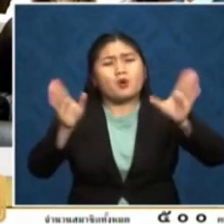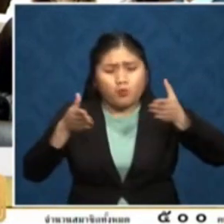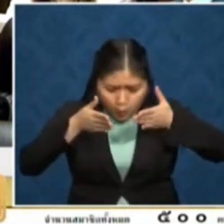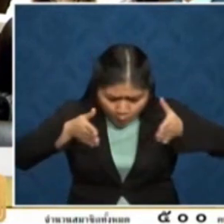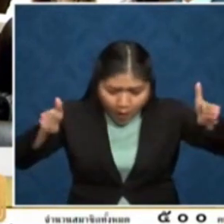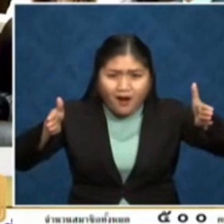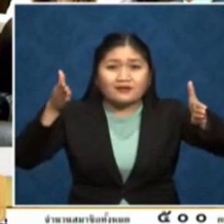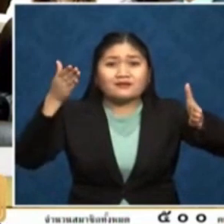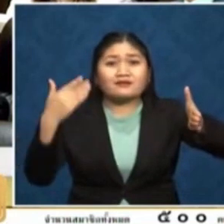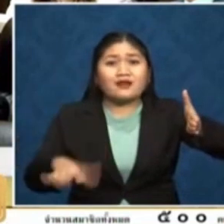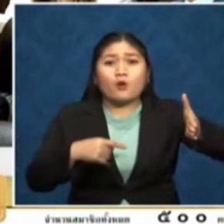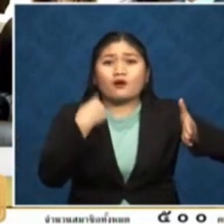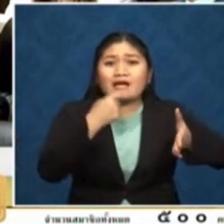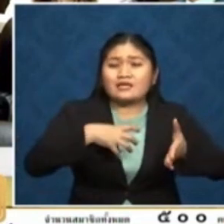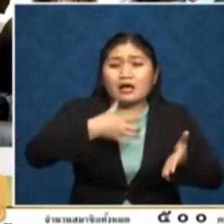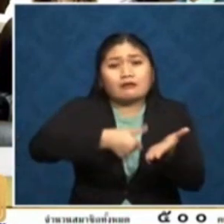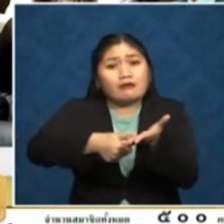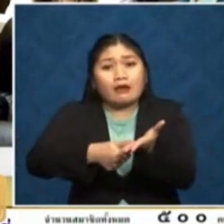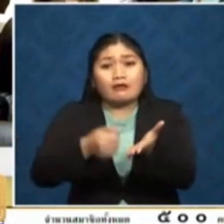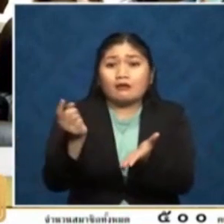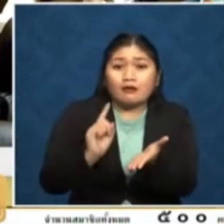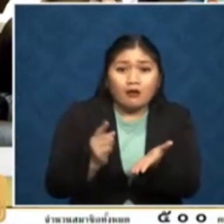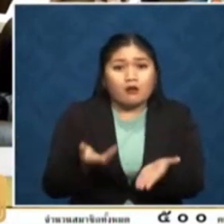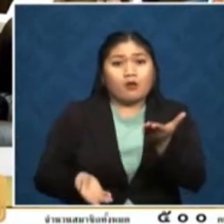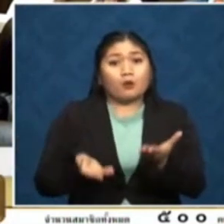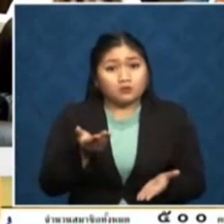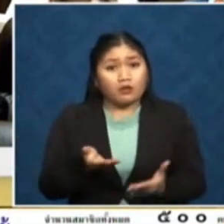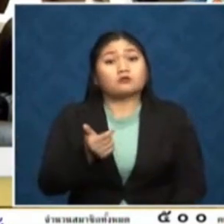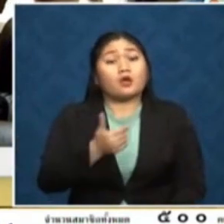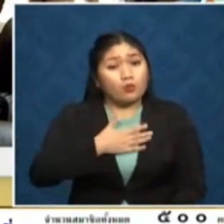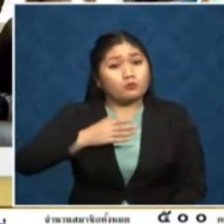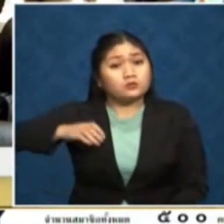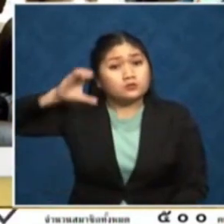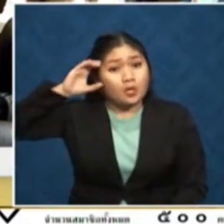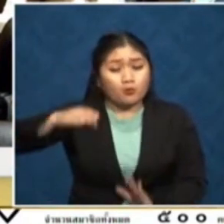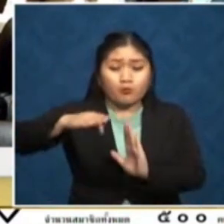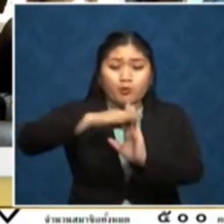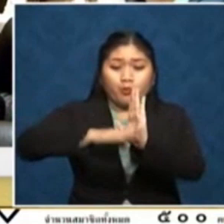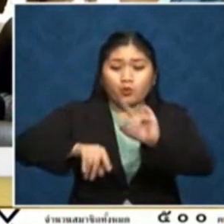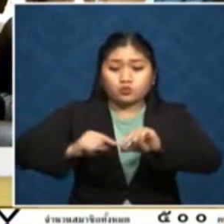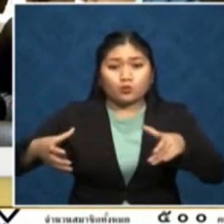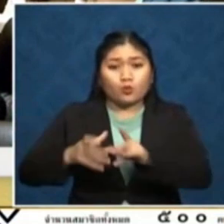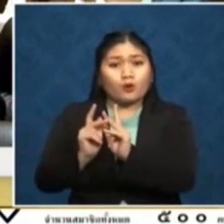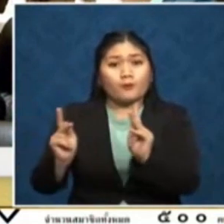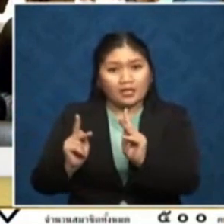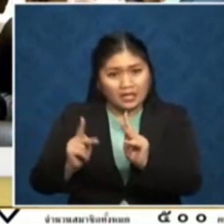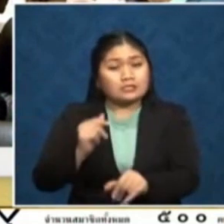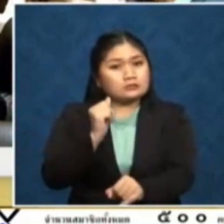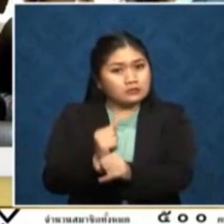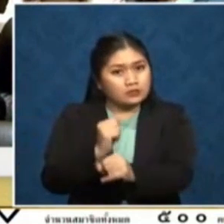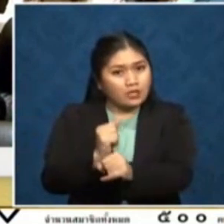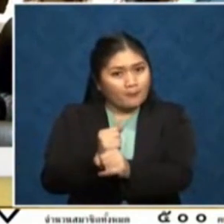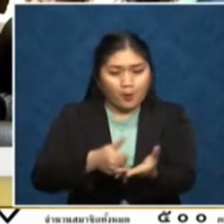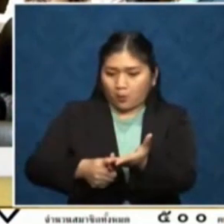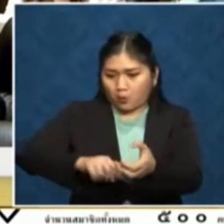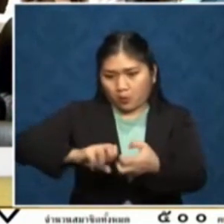าระหนึ่งไปก่อนนะครับเพื่อเพราะมันเป็นหลักการที่มันเปิดกว้างที่สุดแล้วใครจะแก้อย่างไรก็ได้